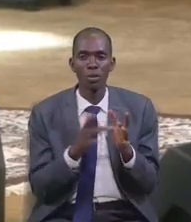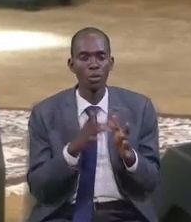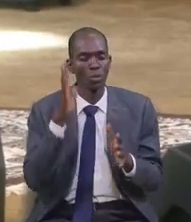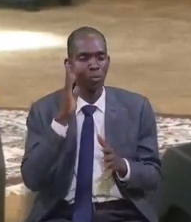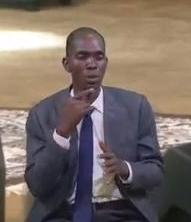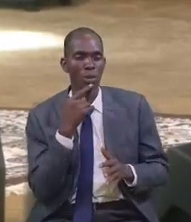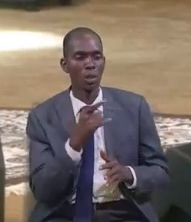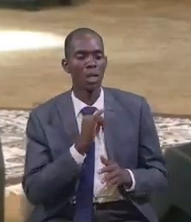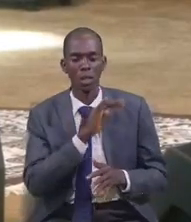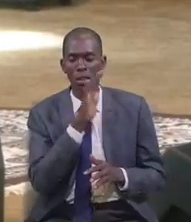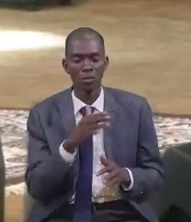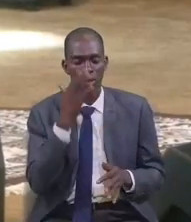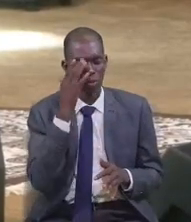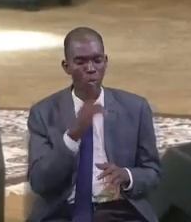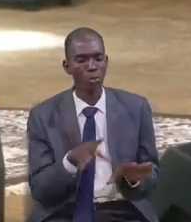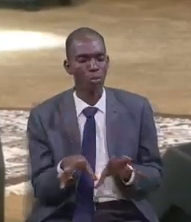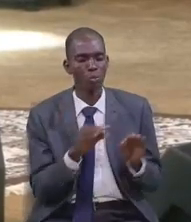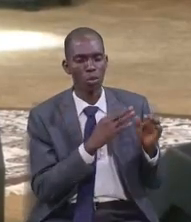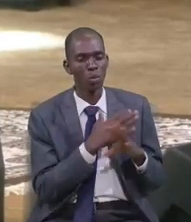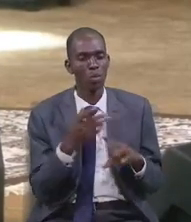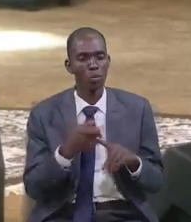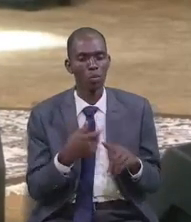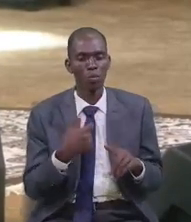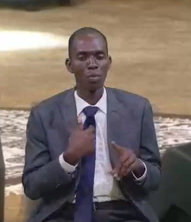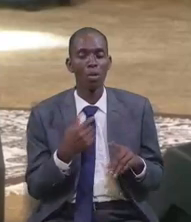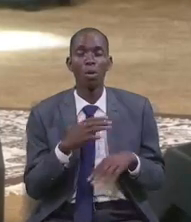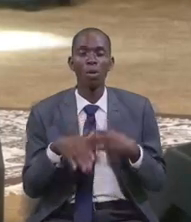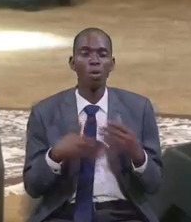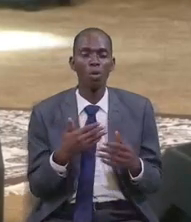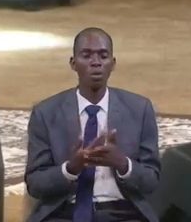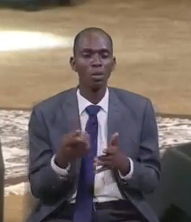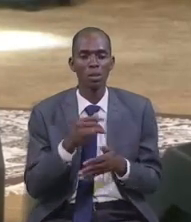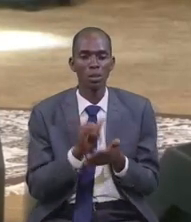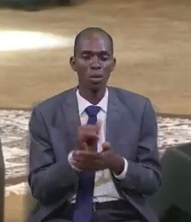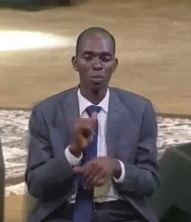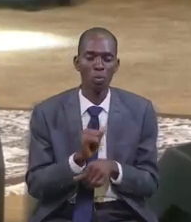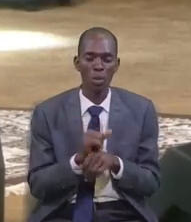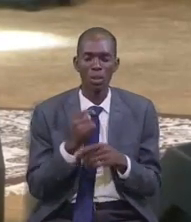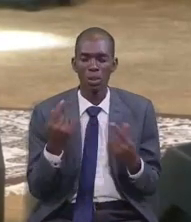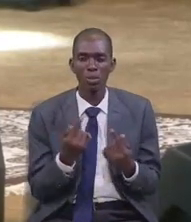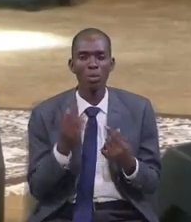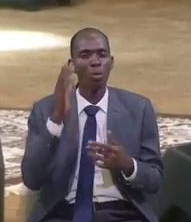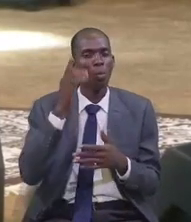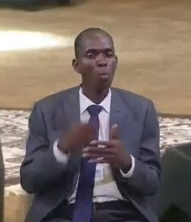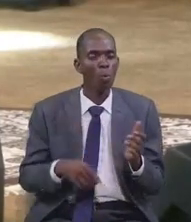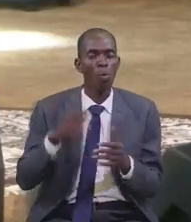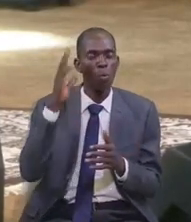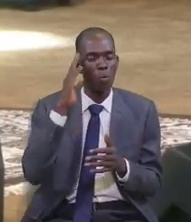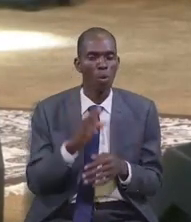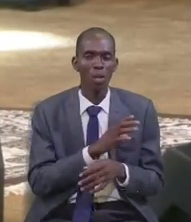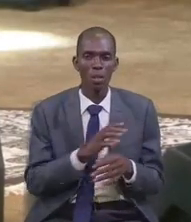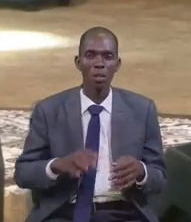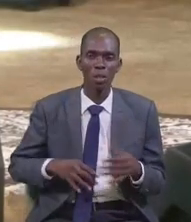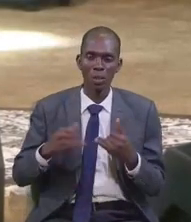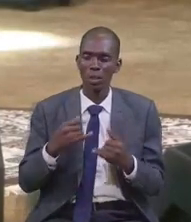gens-là, je ne vous ai jamais connu, retirez-vous de moi, vous qui commettez l'iniquité, que dira-t-il aux